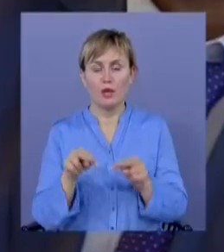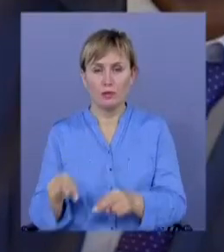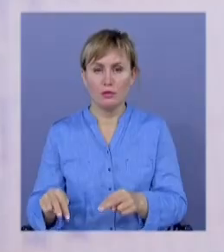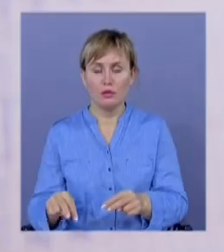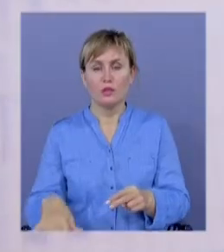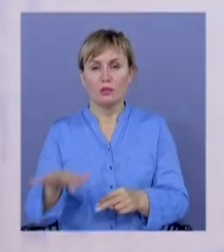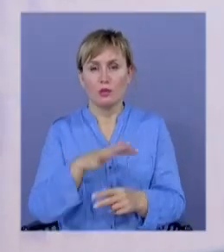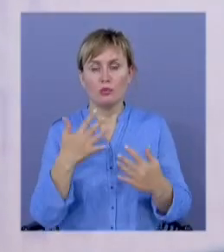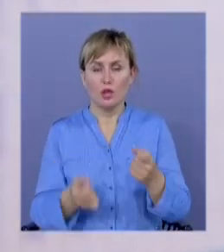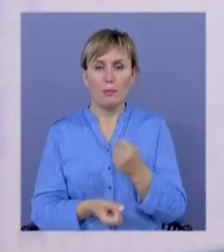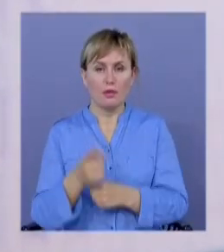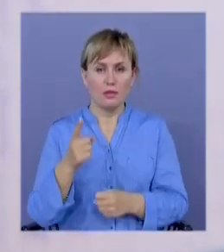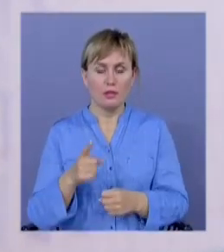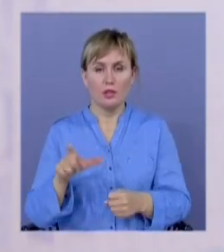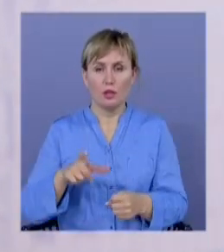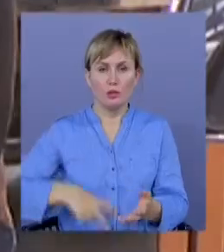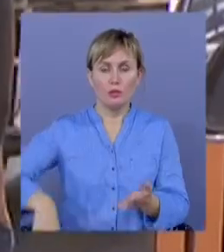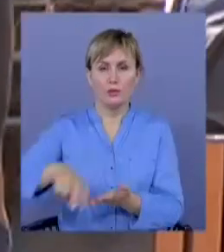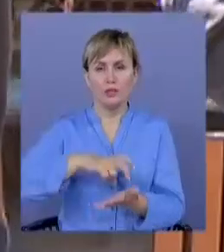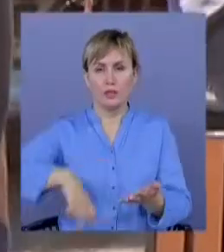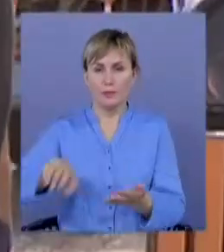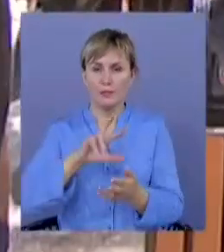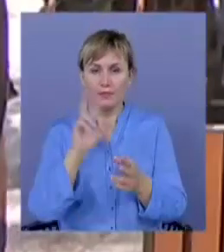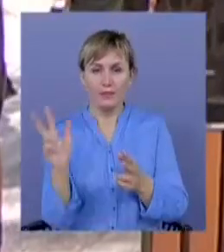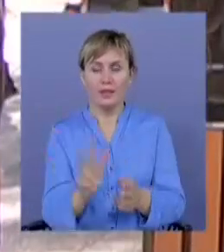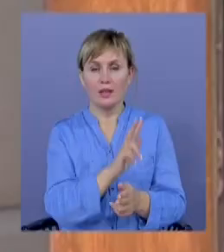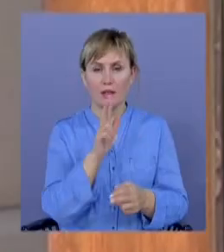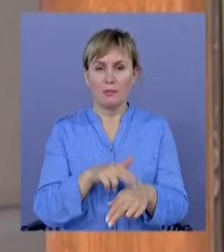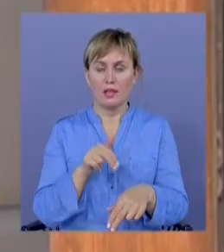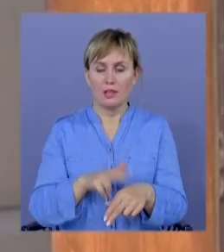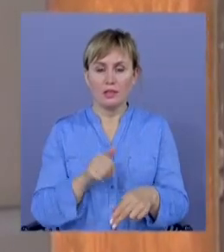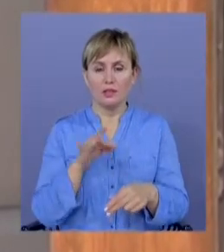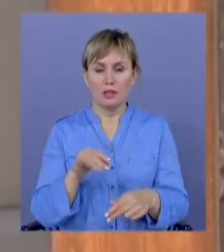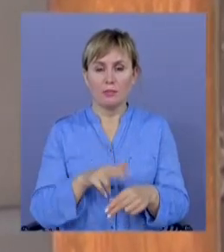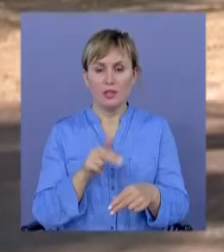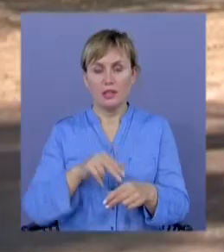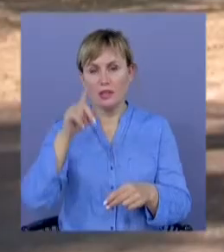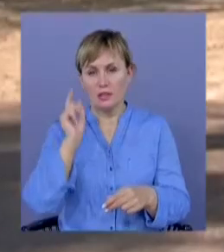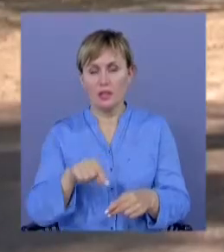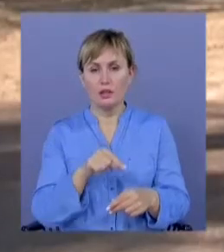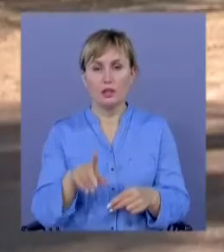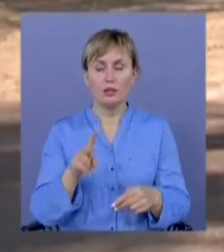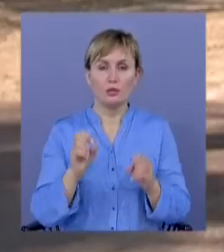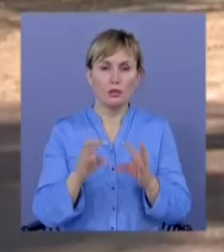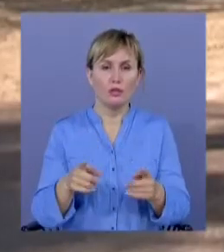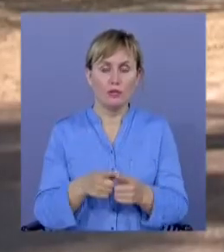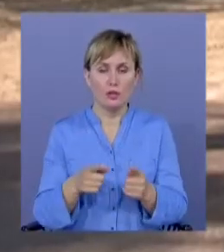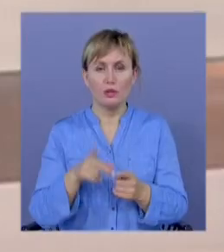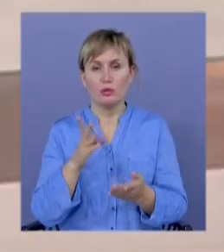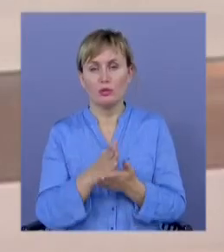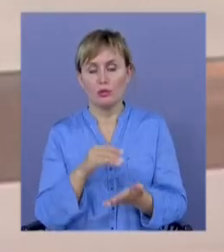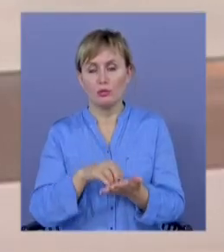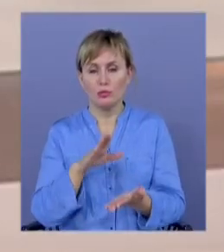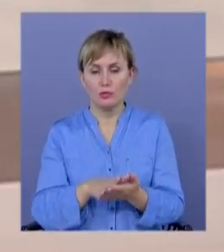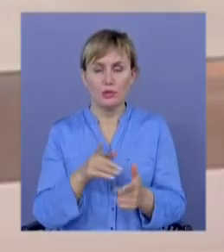криминогенных зонах уже появляются передвижные пункты полиции. Усилено и патрулирование. Причем полицейские знают тех, кто сдает квартиры, кто состоит на учете